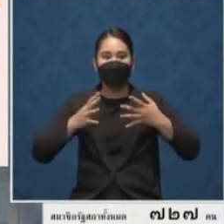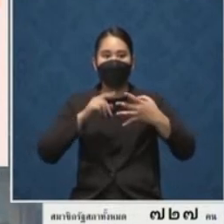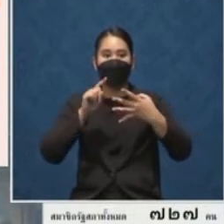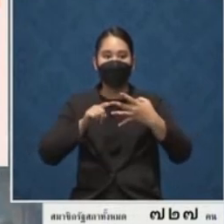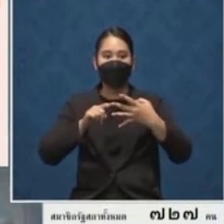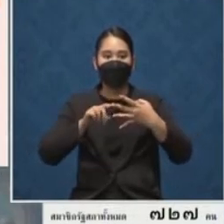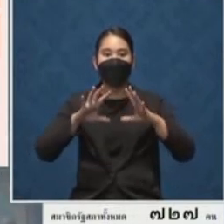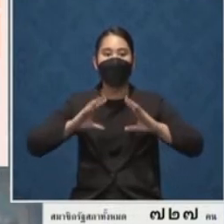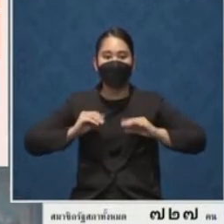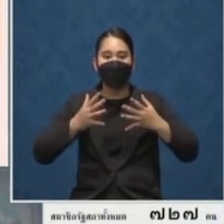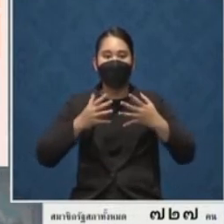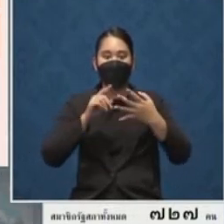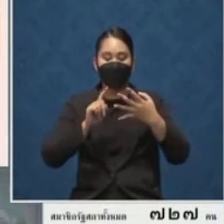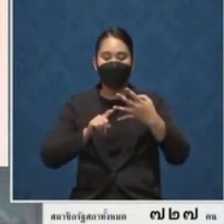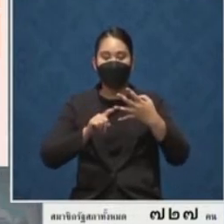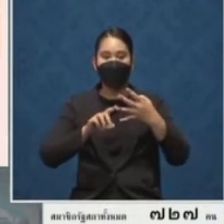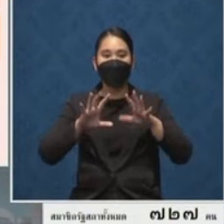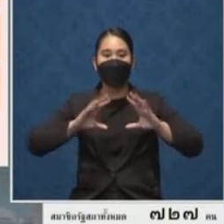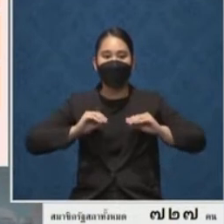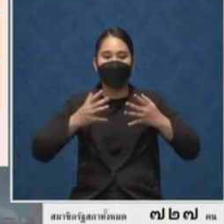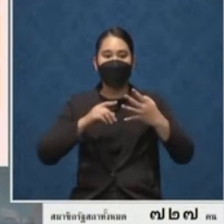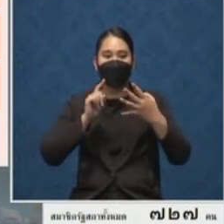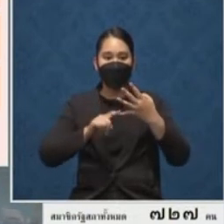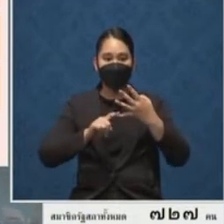ไม่รับหลักการ4ไม่รับหลักการค่ะ